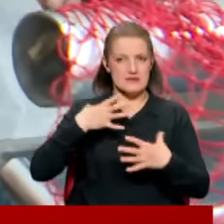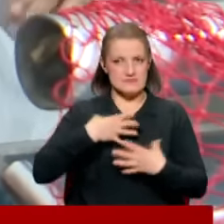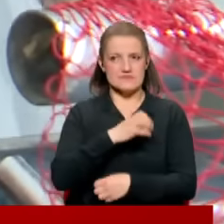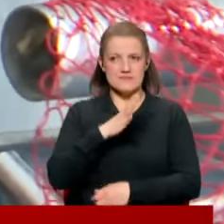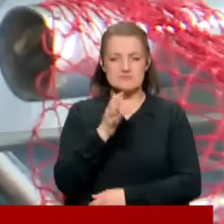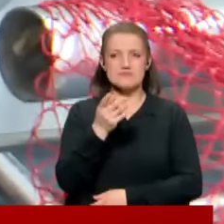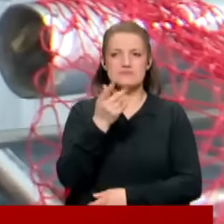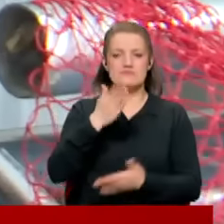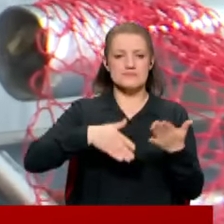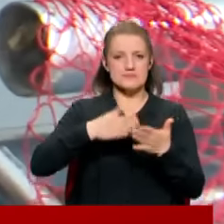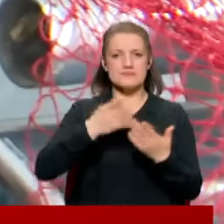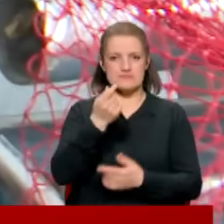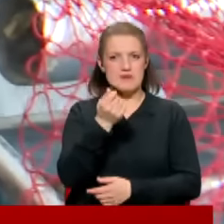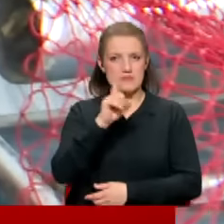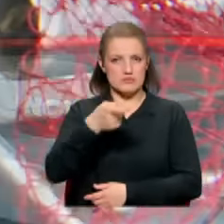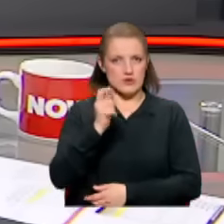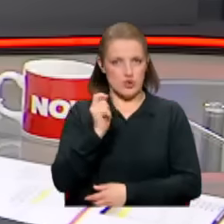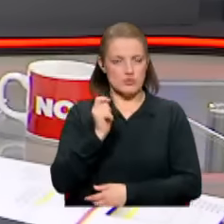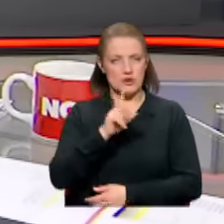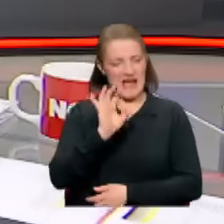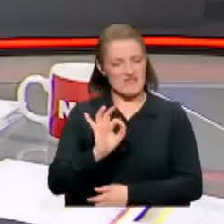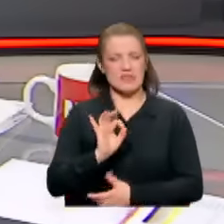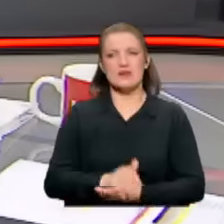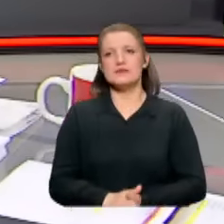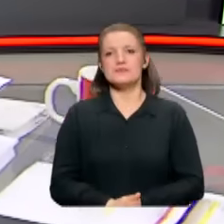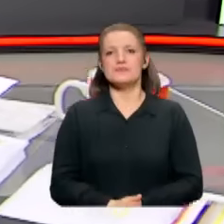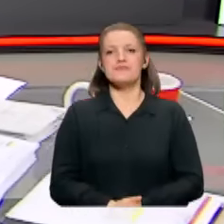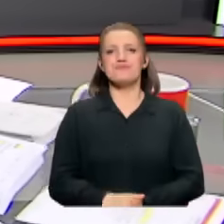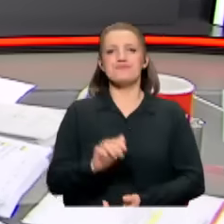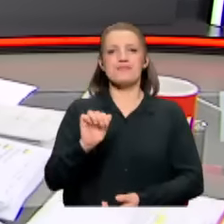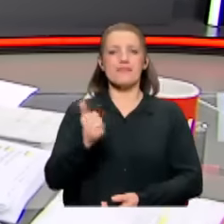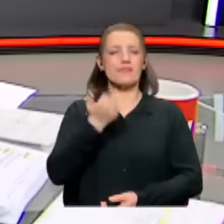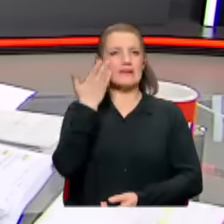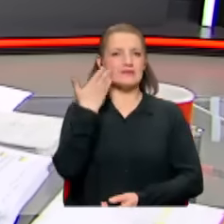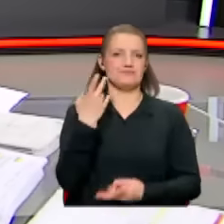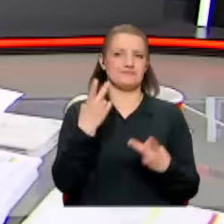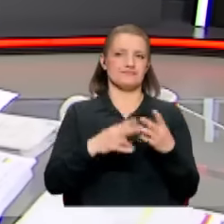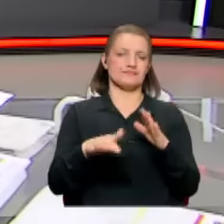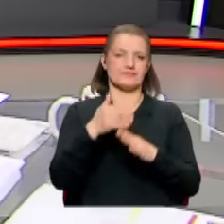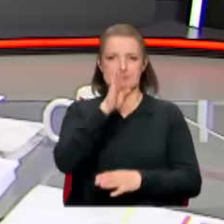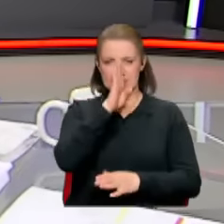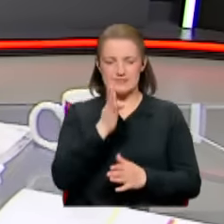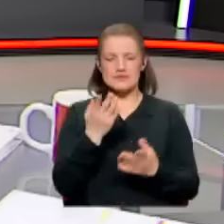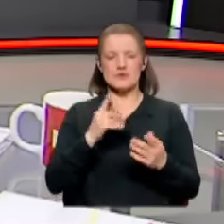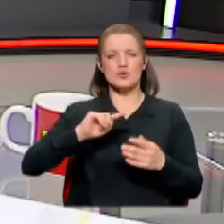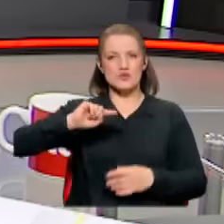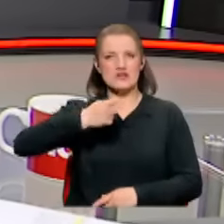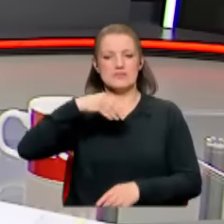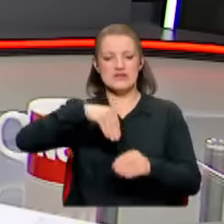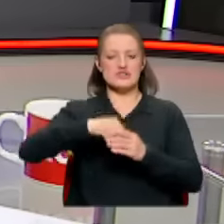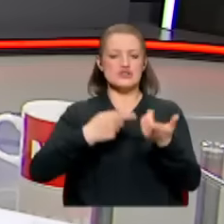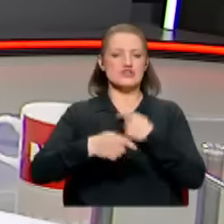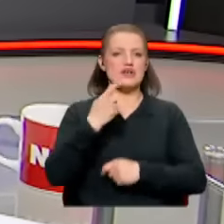mı bozuk para bulmak? Şu anda var, piyasada var. Efendim, kıymetli izleyicilerimizden mesajlar. Adalet, Ulaştırma ve İçişleri